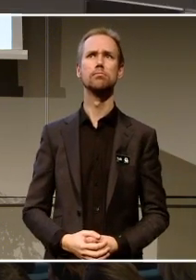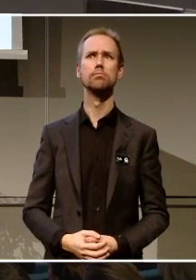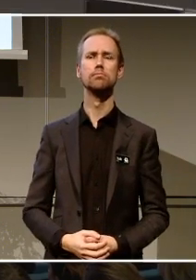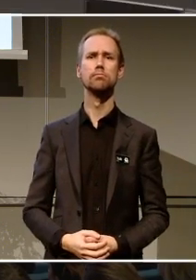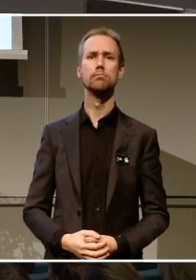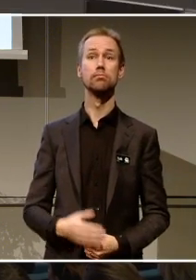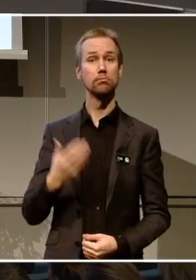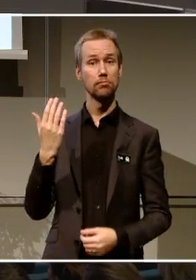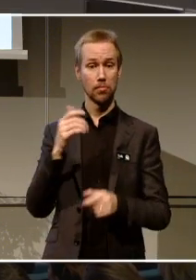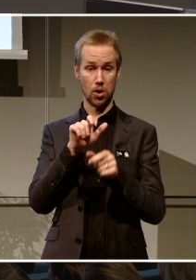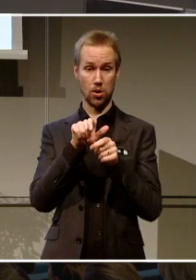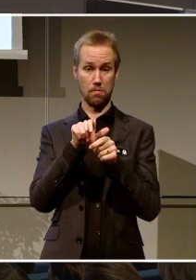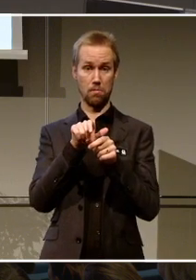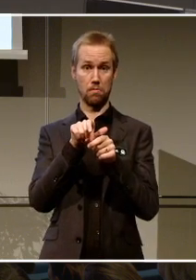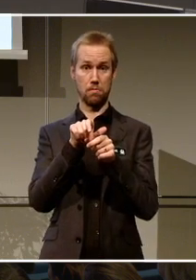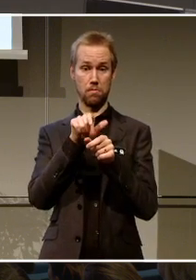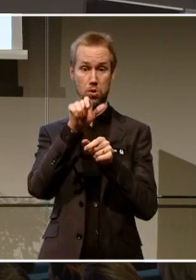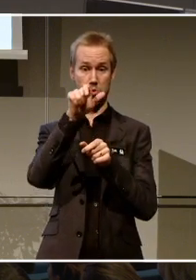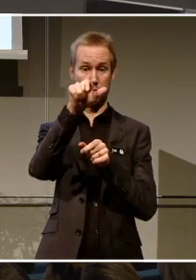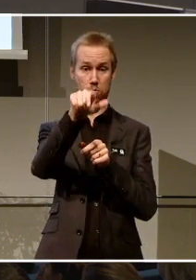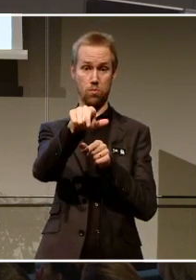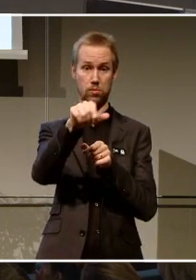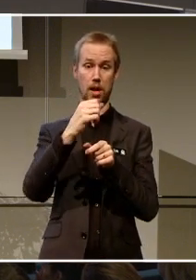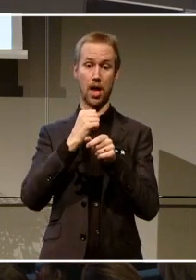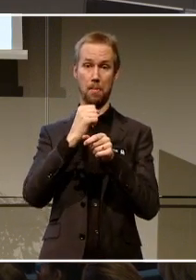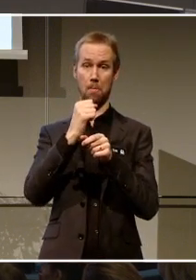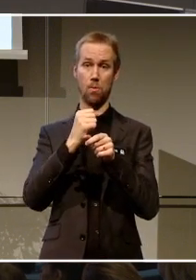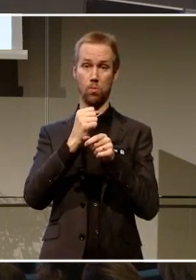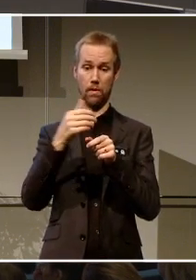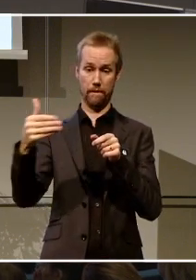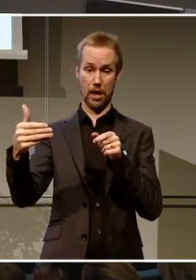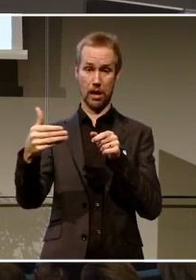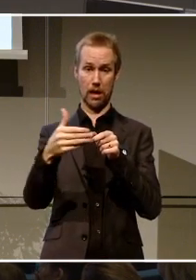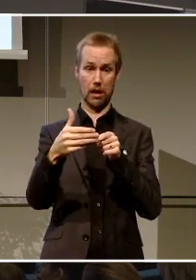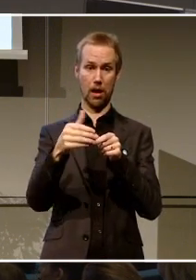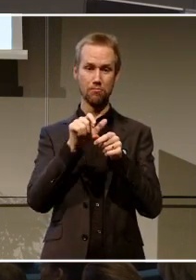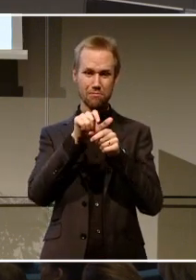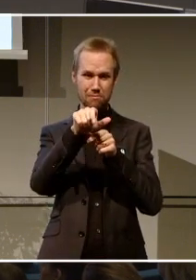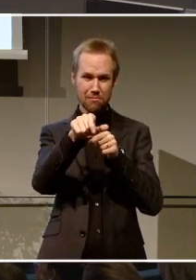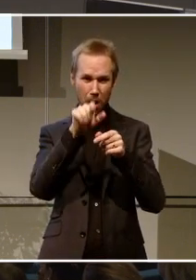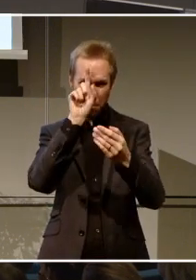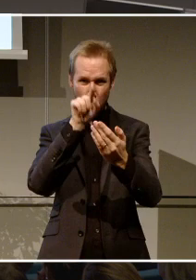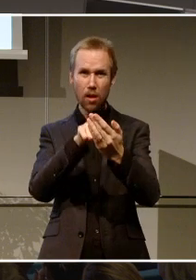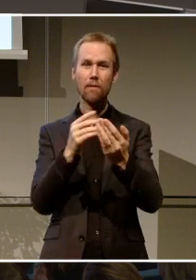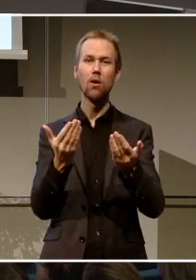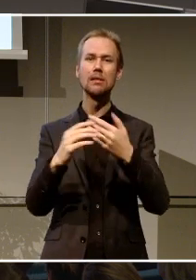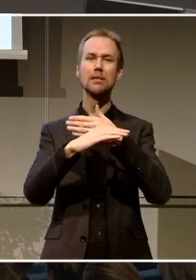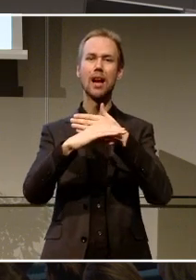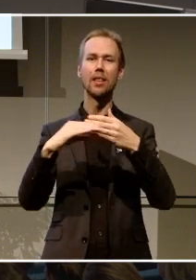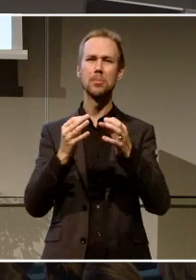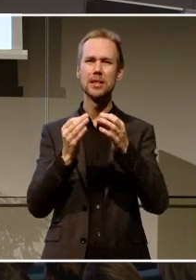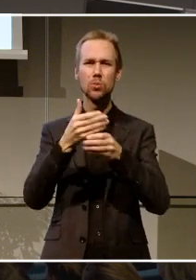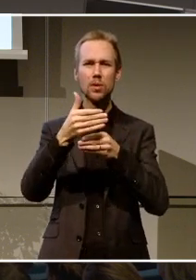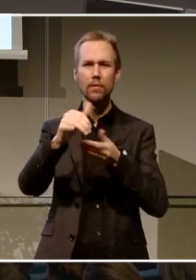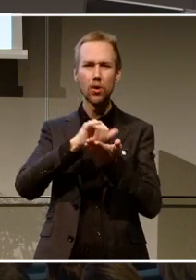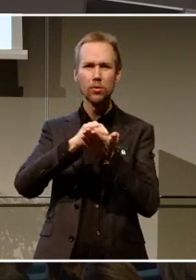Det är en bro över en motorväg på väg ut till en strand utanför New York. Den här motorvägen byggde